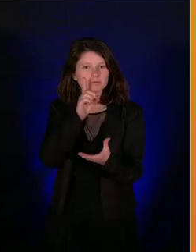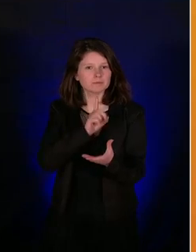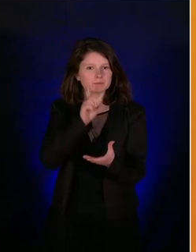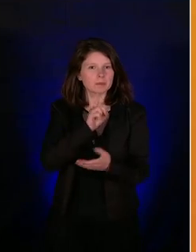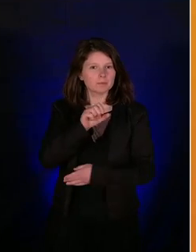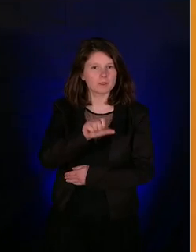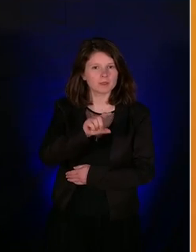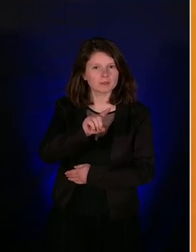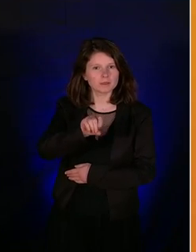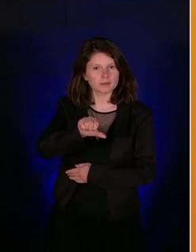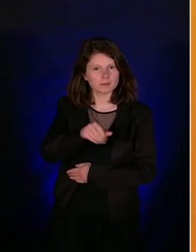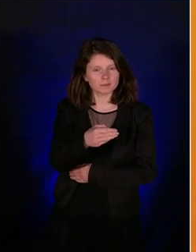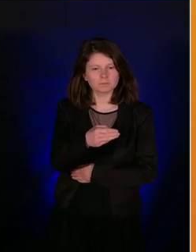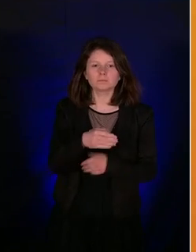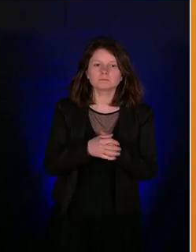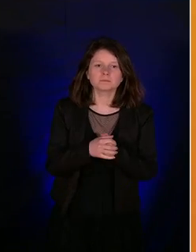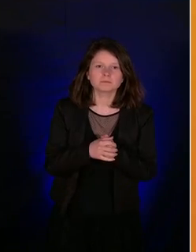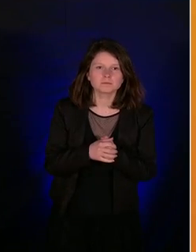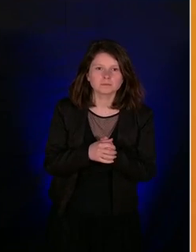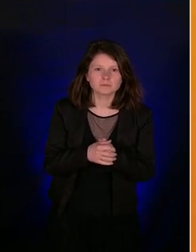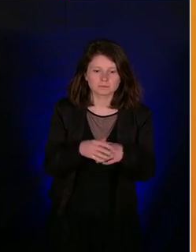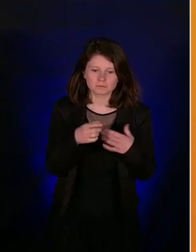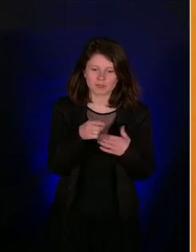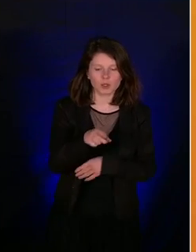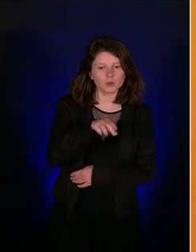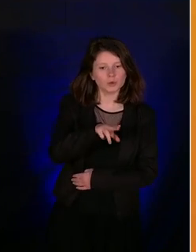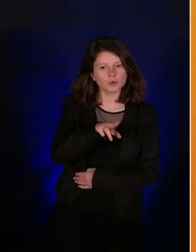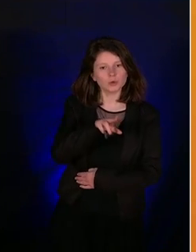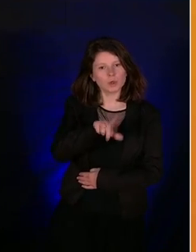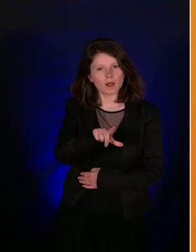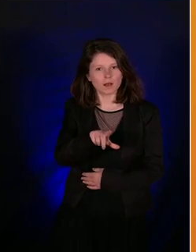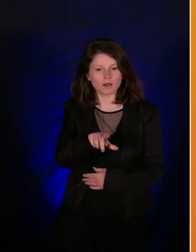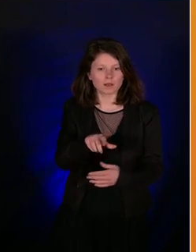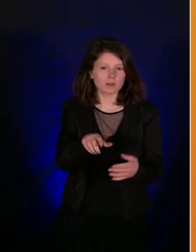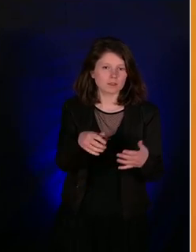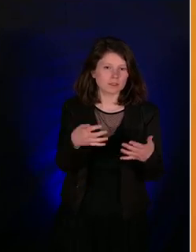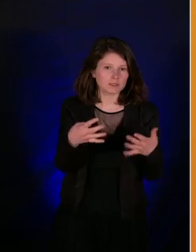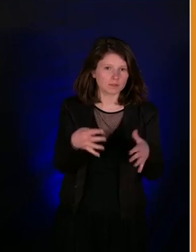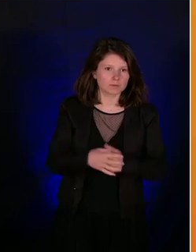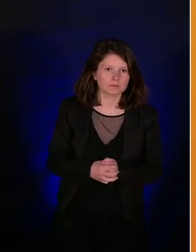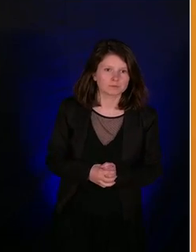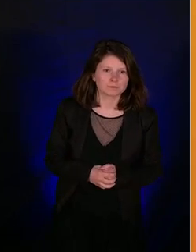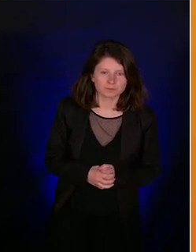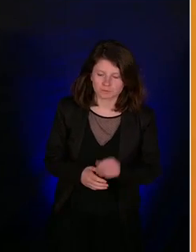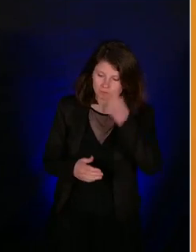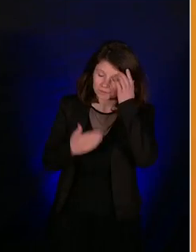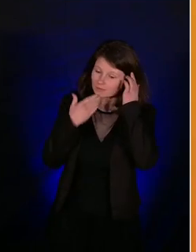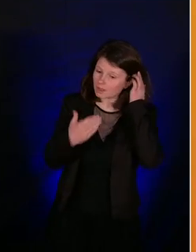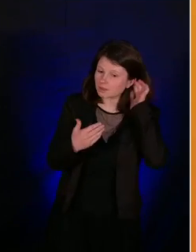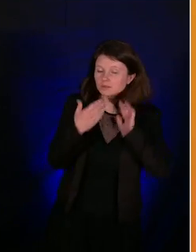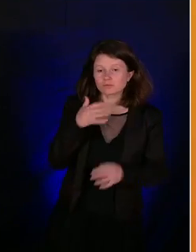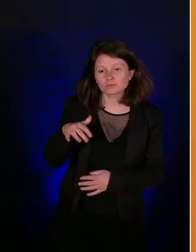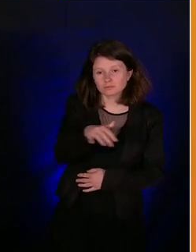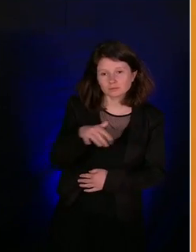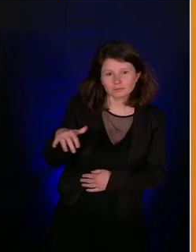tellèz qui est sur l'Union Locale du 19e à toi la parole adelle merci euh oui bonjour bonjour à tous les